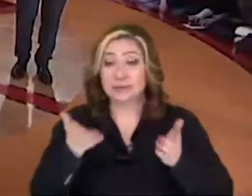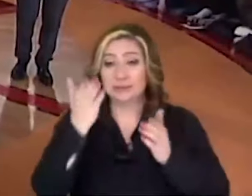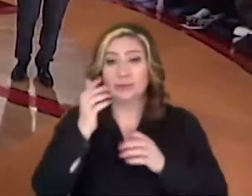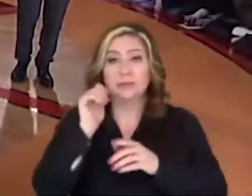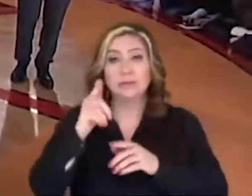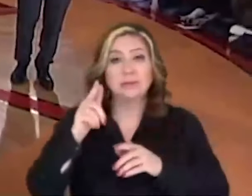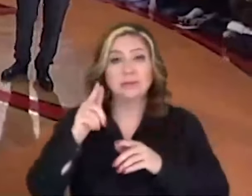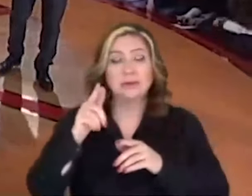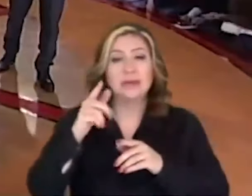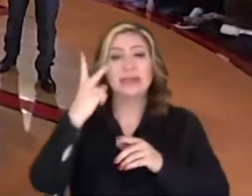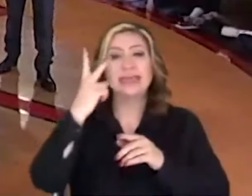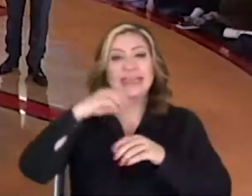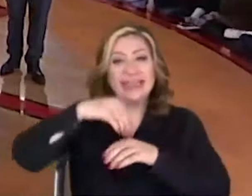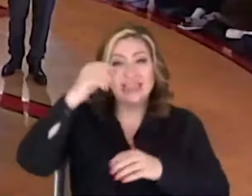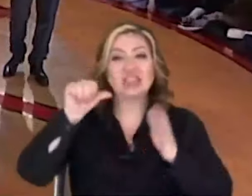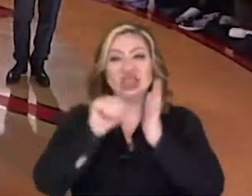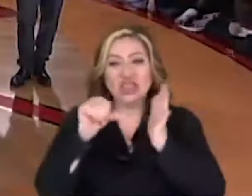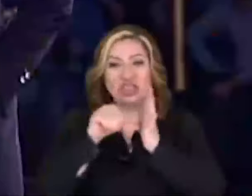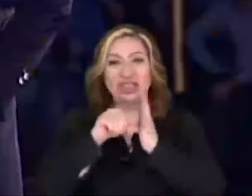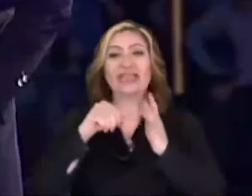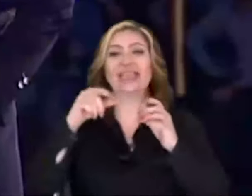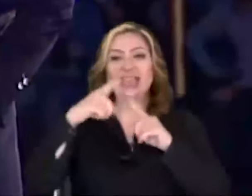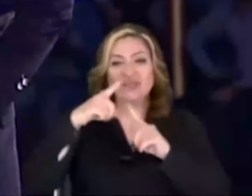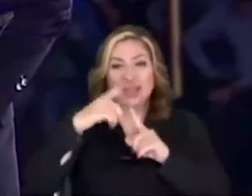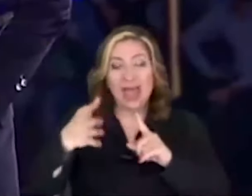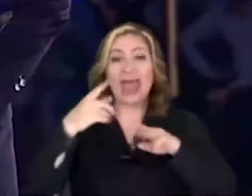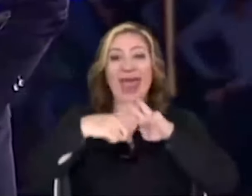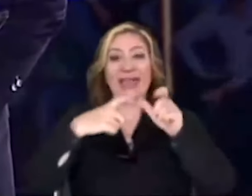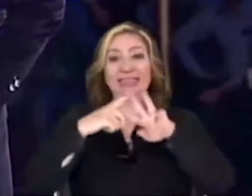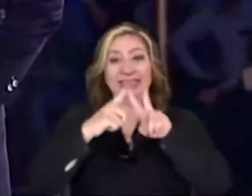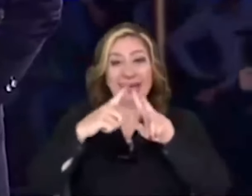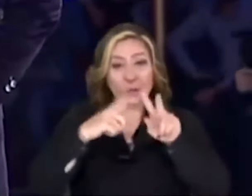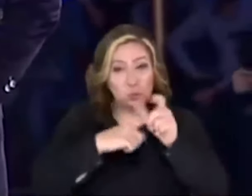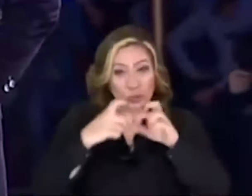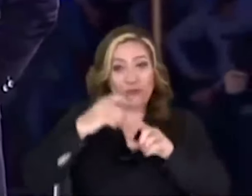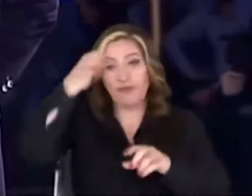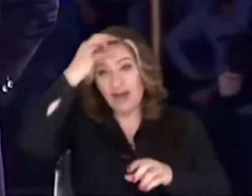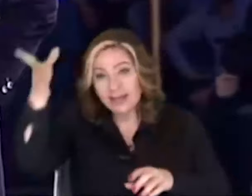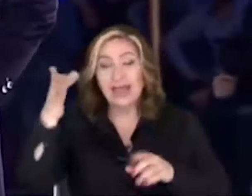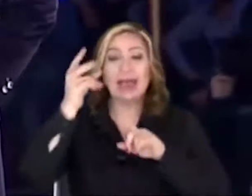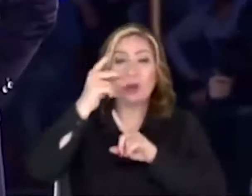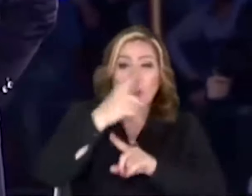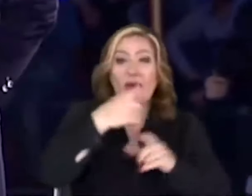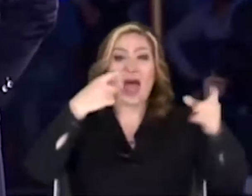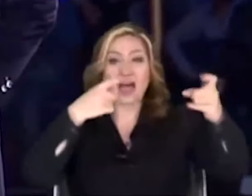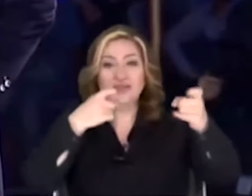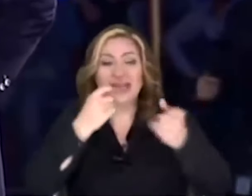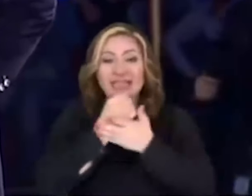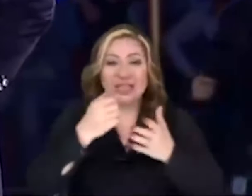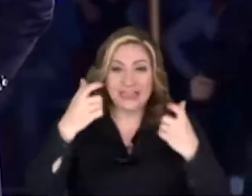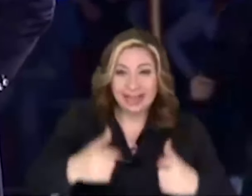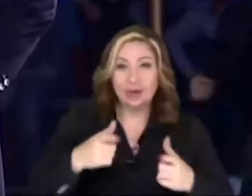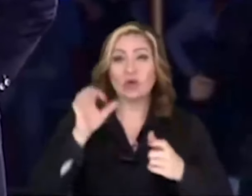yükselt. Türk Ali, Dikili Taş, Şişli ilçesi Teşvikiye, Esenyurt ilçesi Merkez, Fatih, İnönü, Avcılar ilçesi